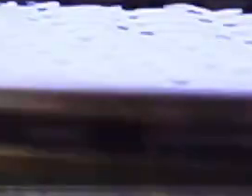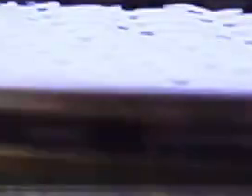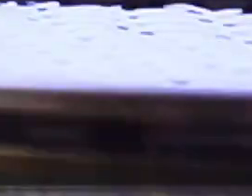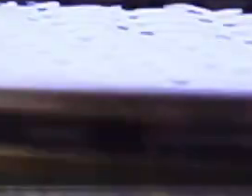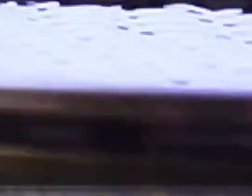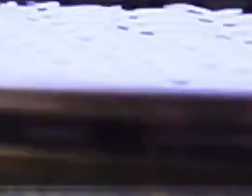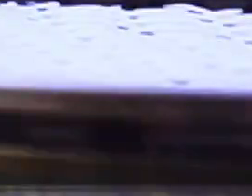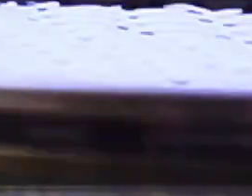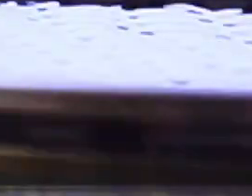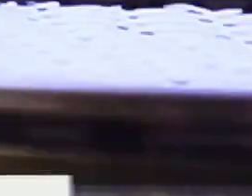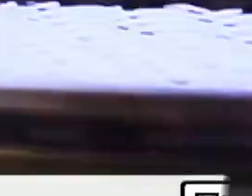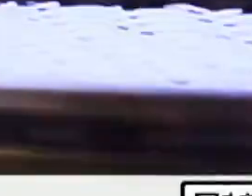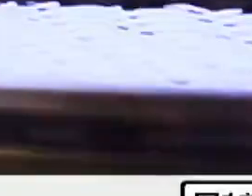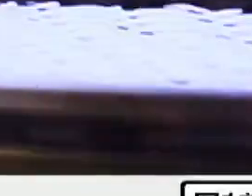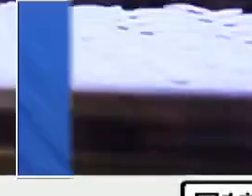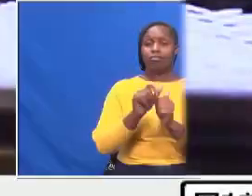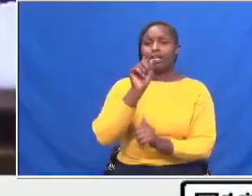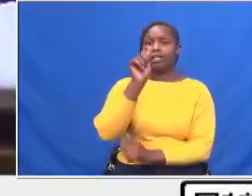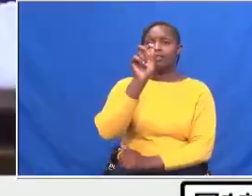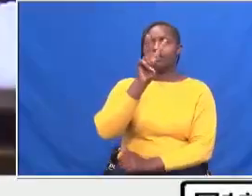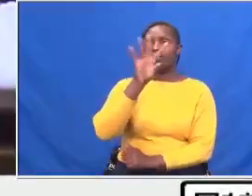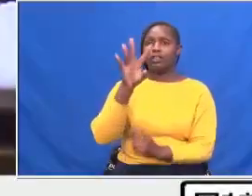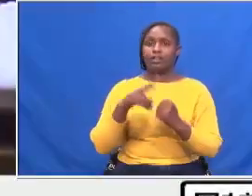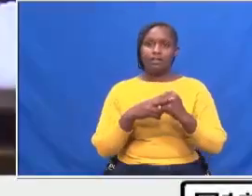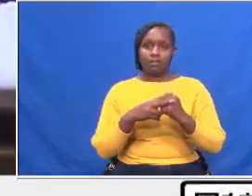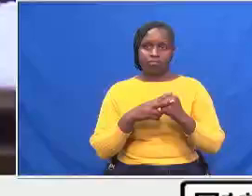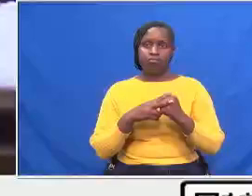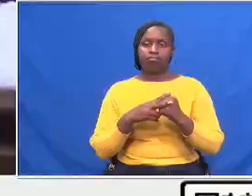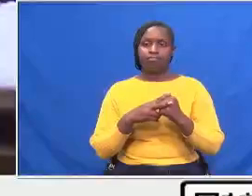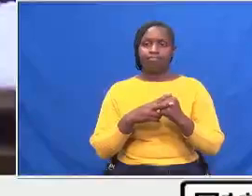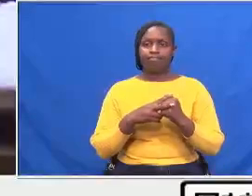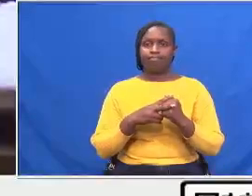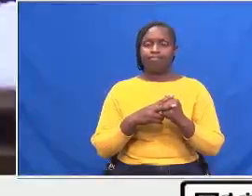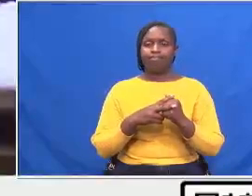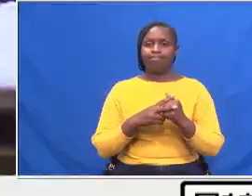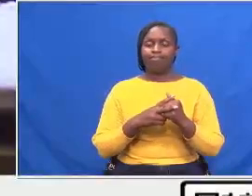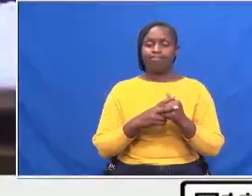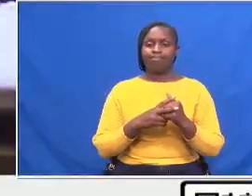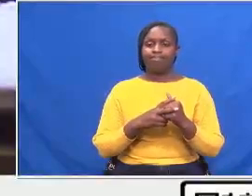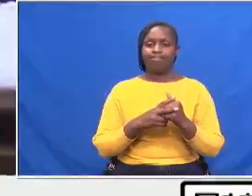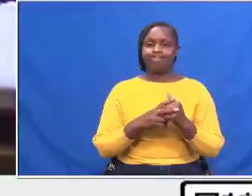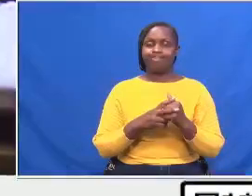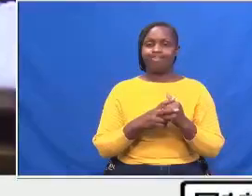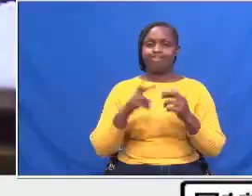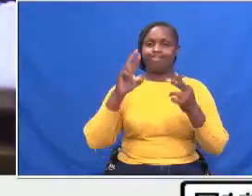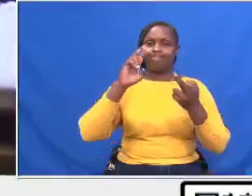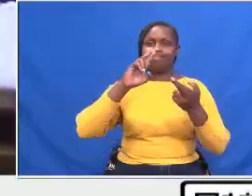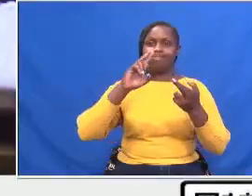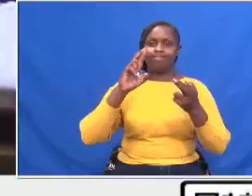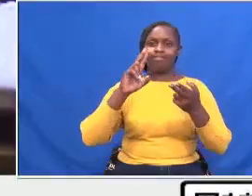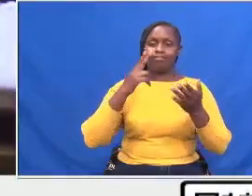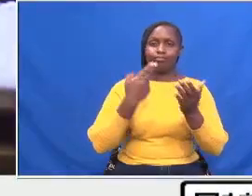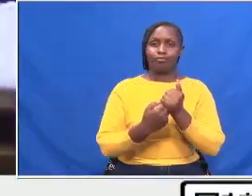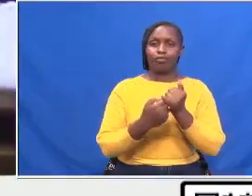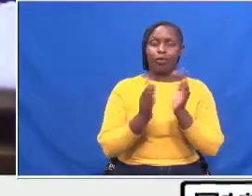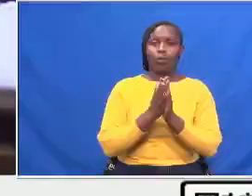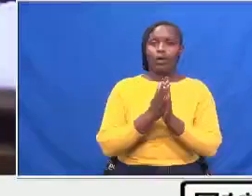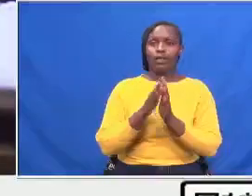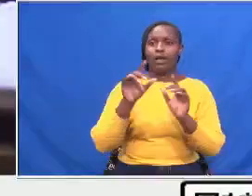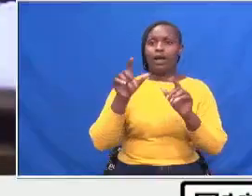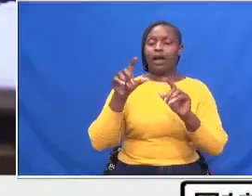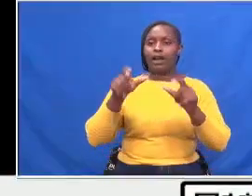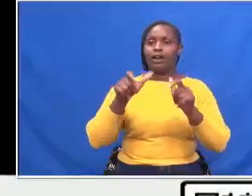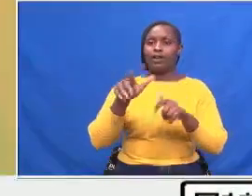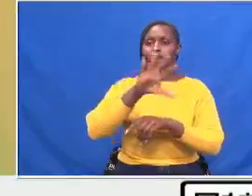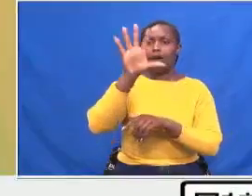Tukiingia michezoni ni kwamba TV 47 kwa ushirikiano na Radio Africa Group na The Star wataandaa mjadala wa urais wa FKF ijumaa hii tarehe 25 mwezi